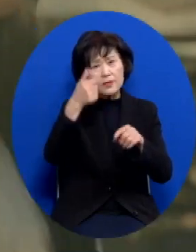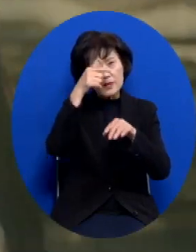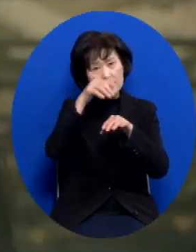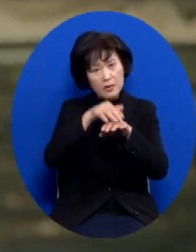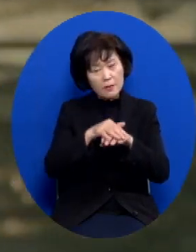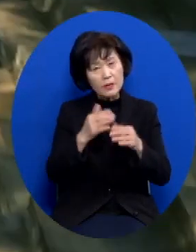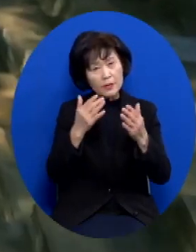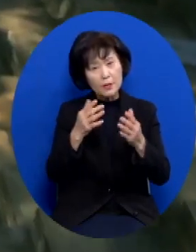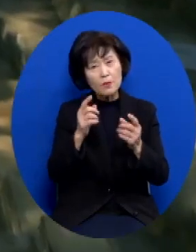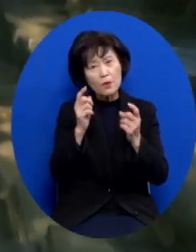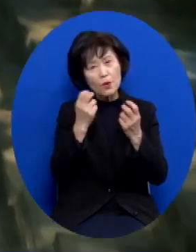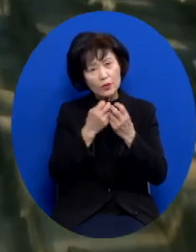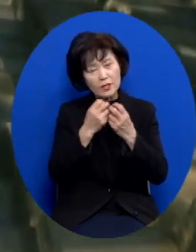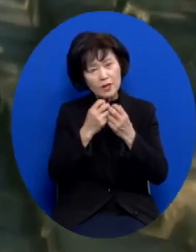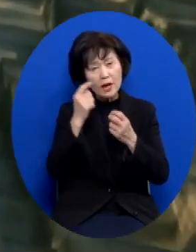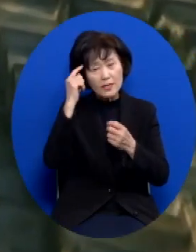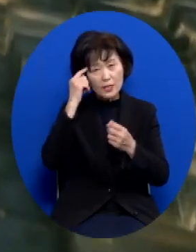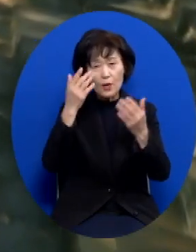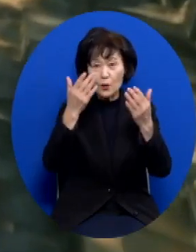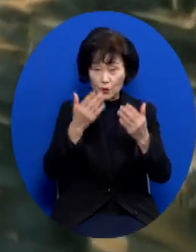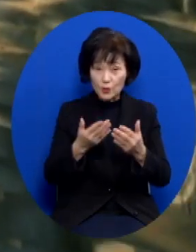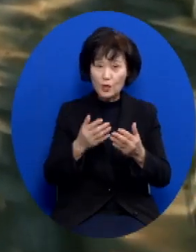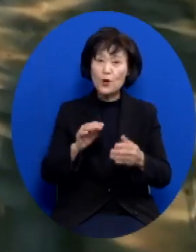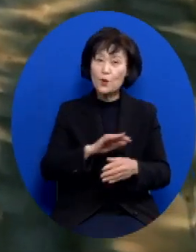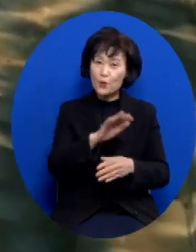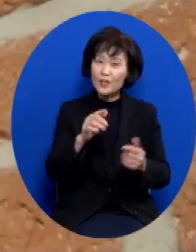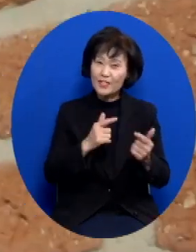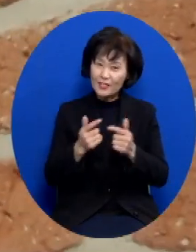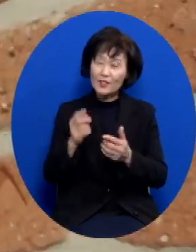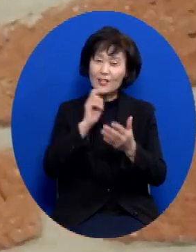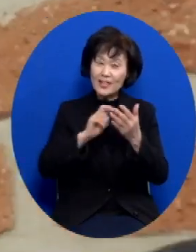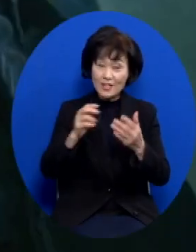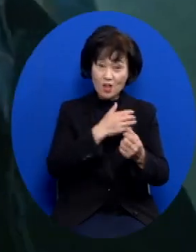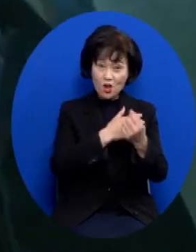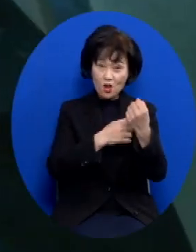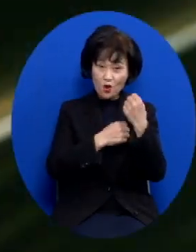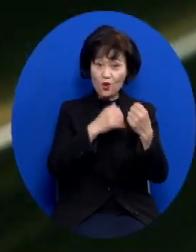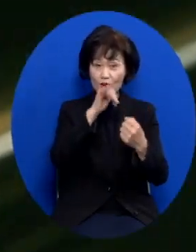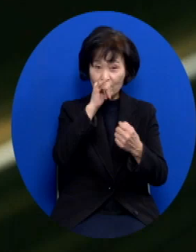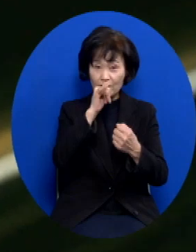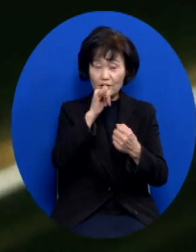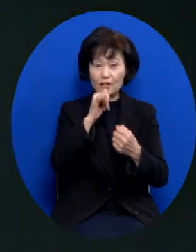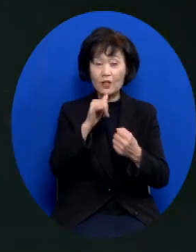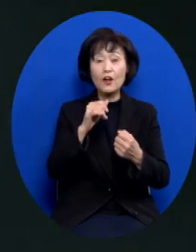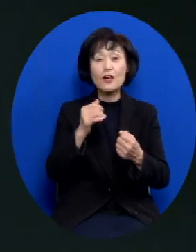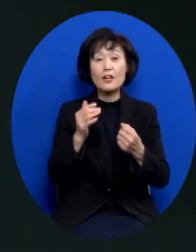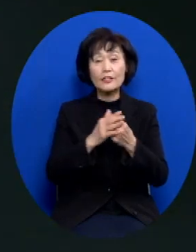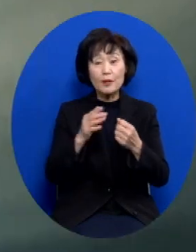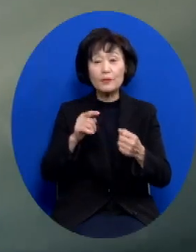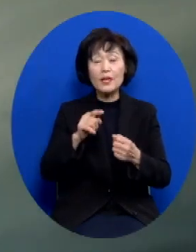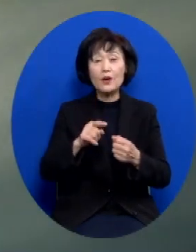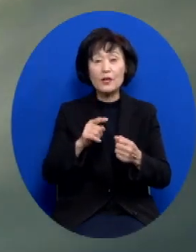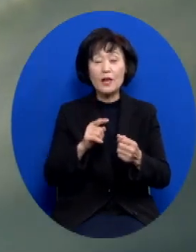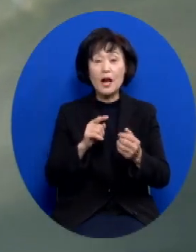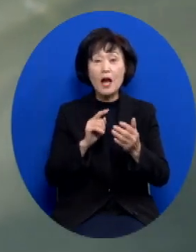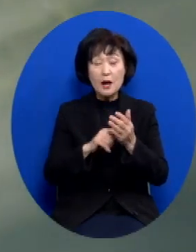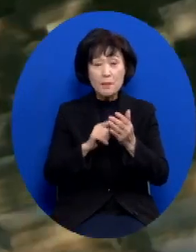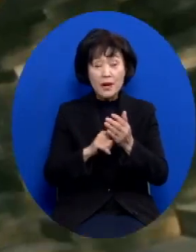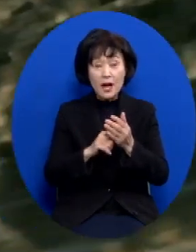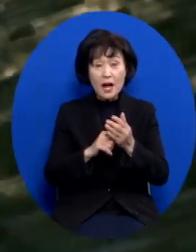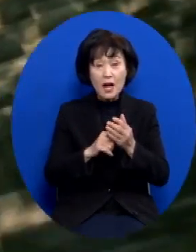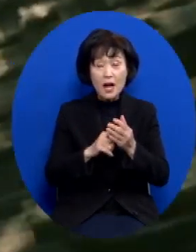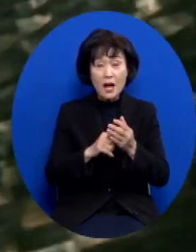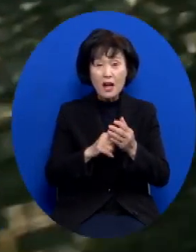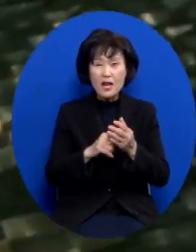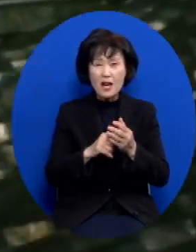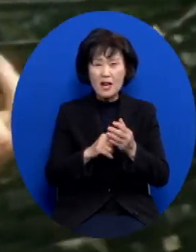주셨어요. 네, 그리고 저희는 또 찬양의 능력을 믿기 때문에 여호사밧의 때에 정말 적진이 그렇게 긴박하게 들어오고 다가오는 전쟁의